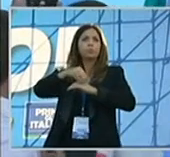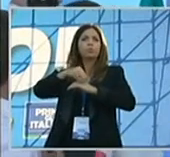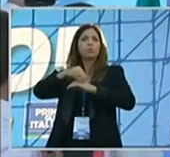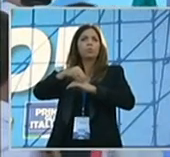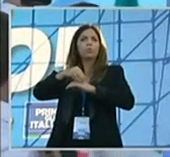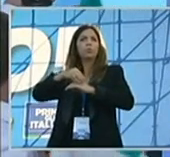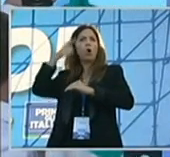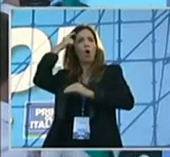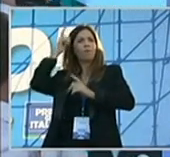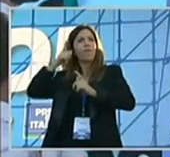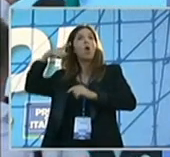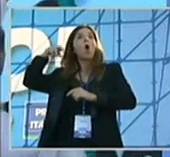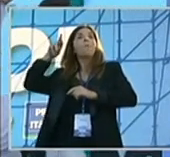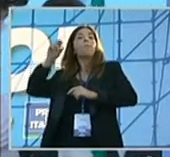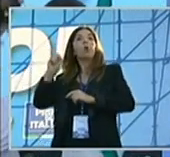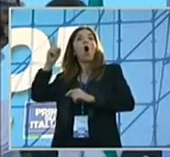governo Prodi.